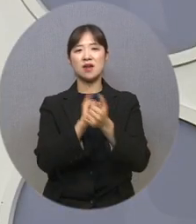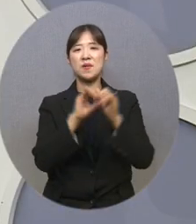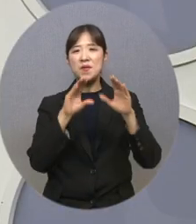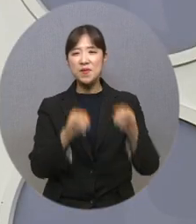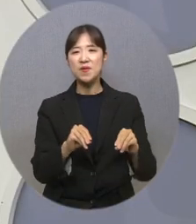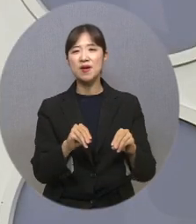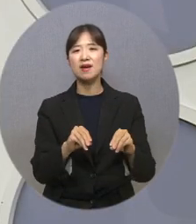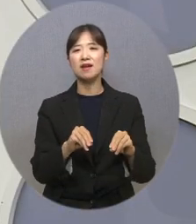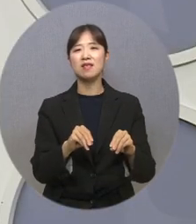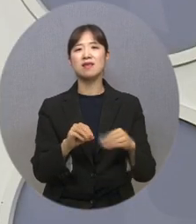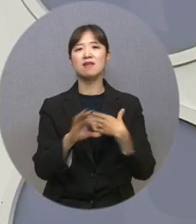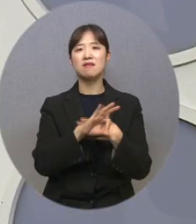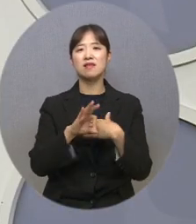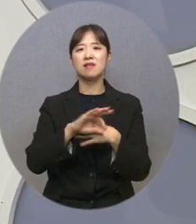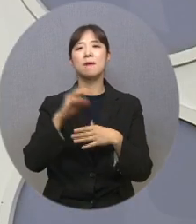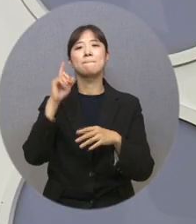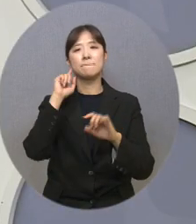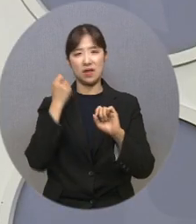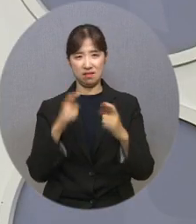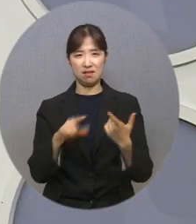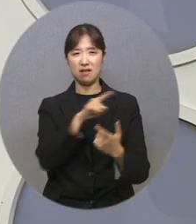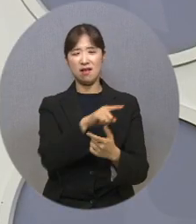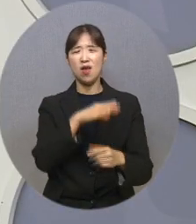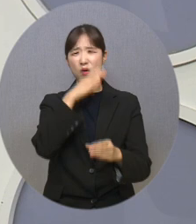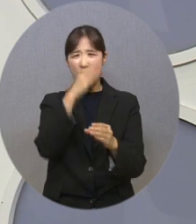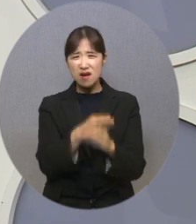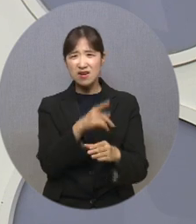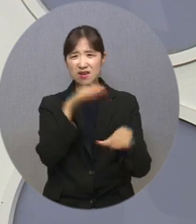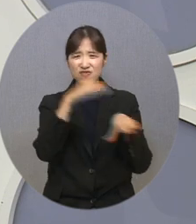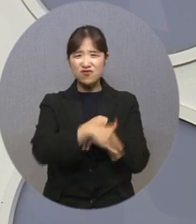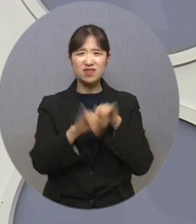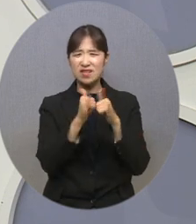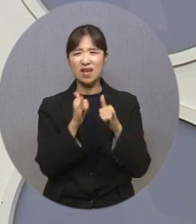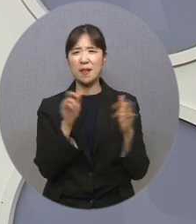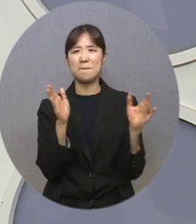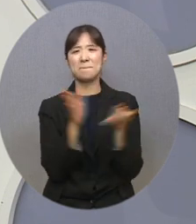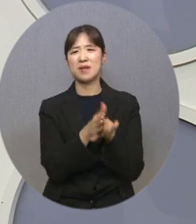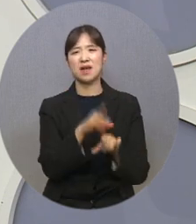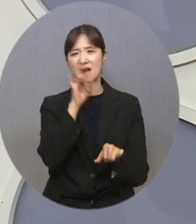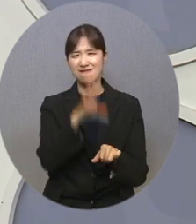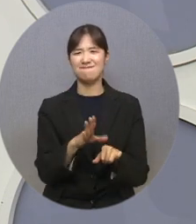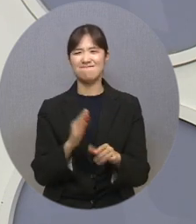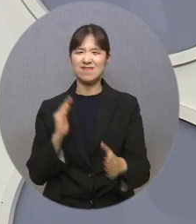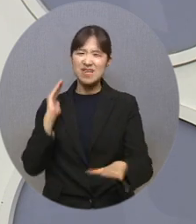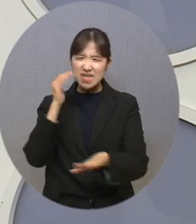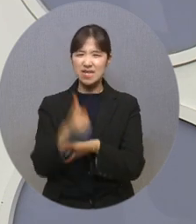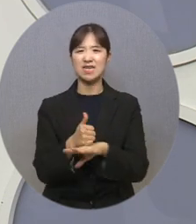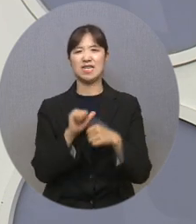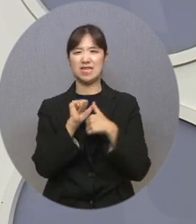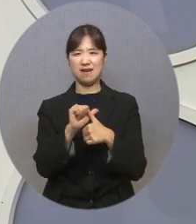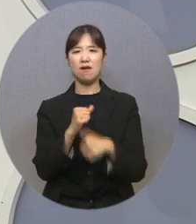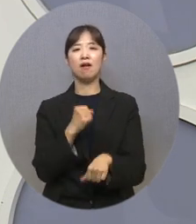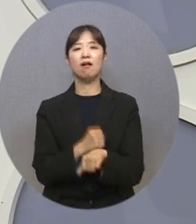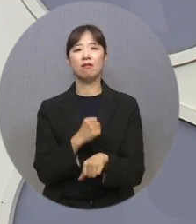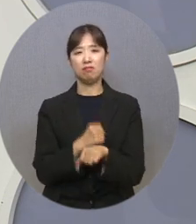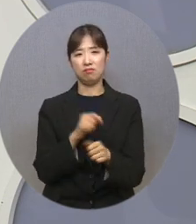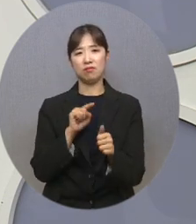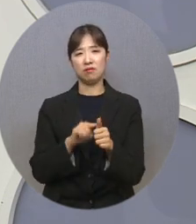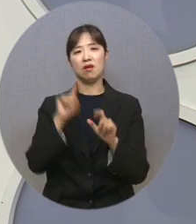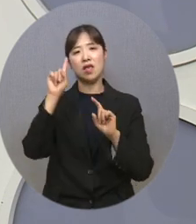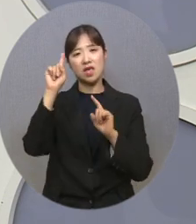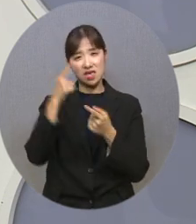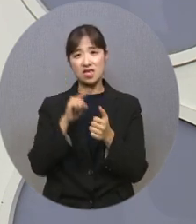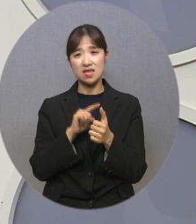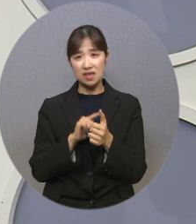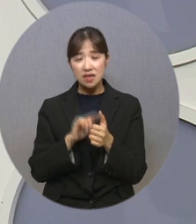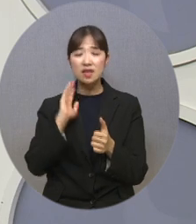아닙니까? 공산주의자들은 믿어서는 안 된다. 끝까지 싸워야 된다. 그런 측면에서 이승만 대통령이